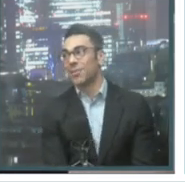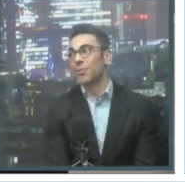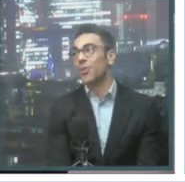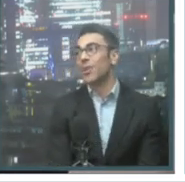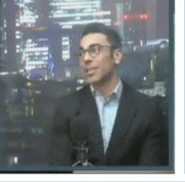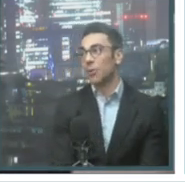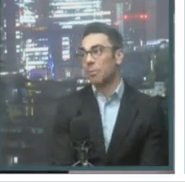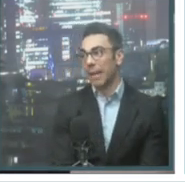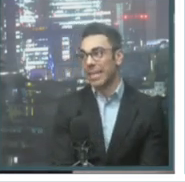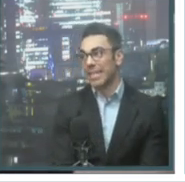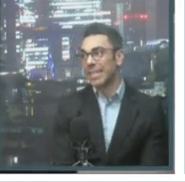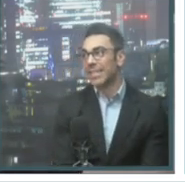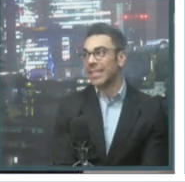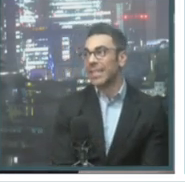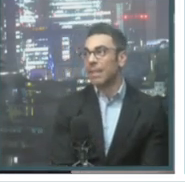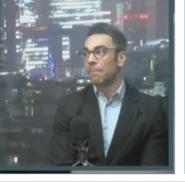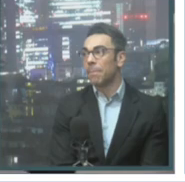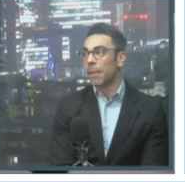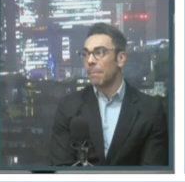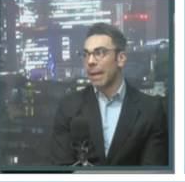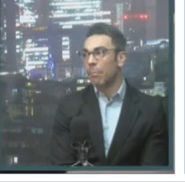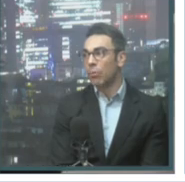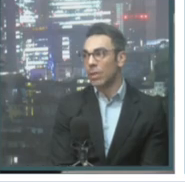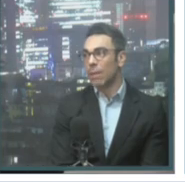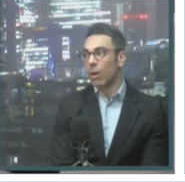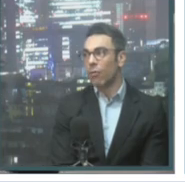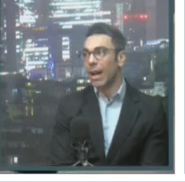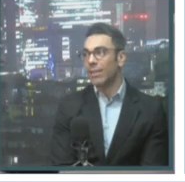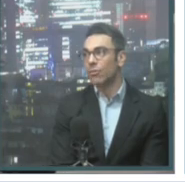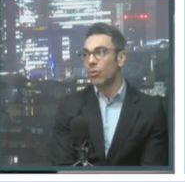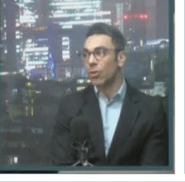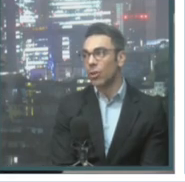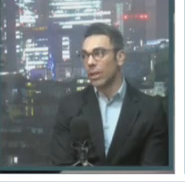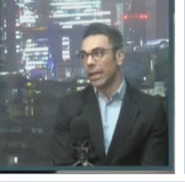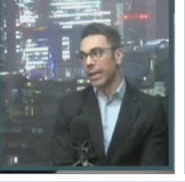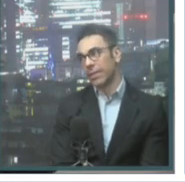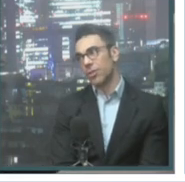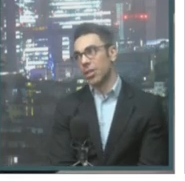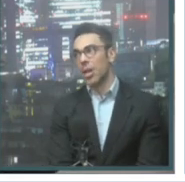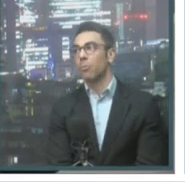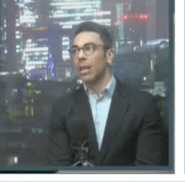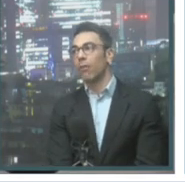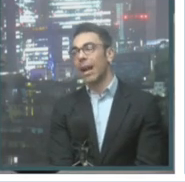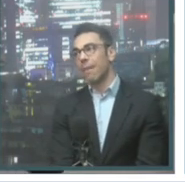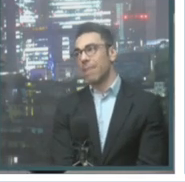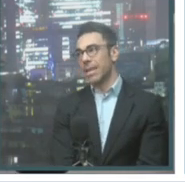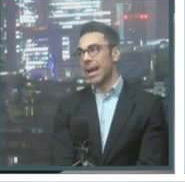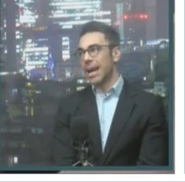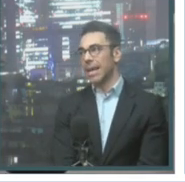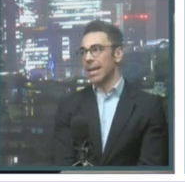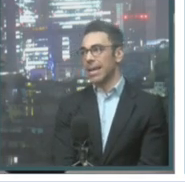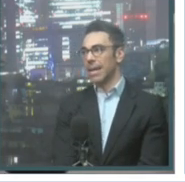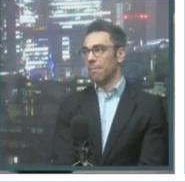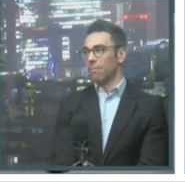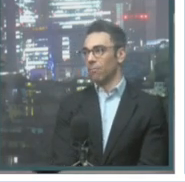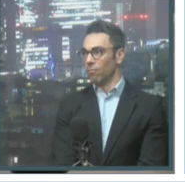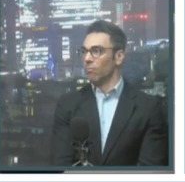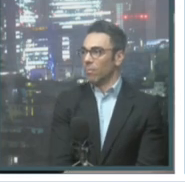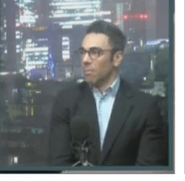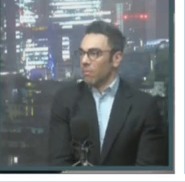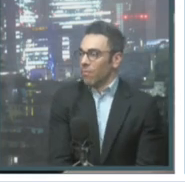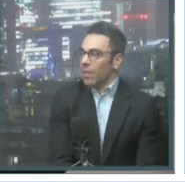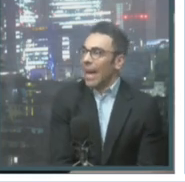sono a sorpresa perché appunto stiamo lavorando e cerchiamo di lavorare in maniera